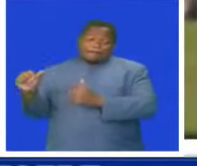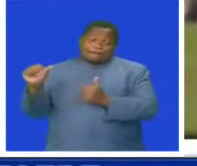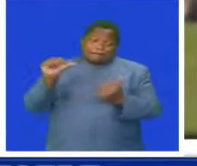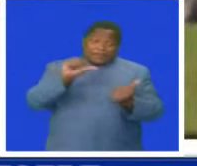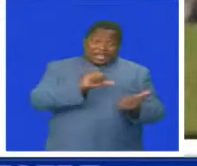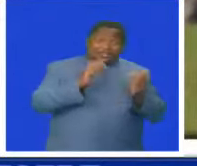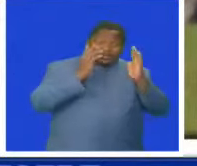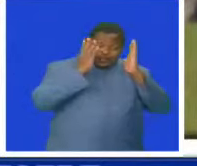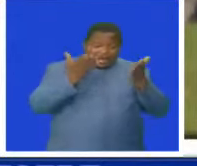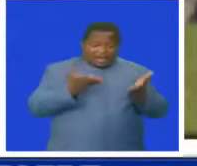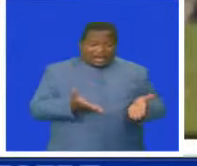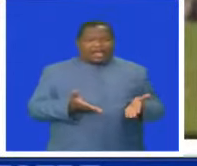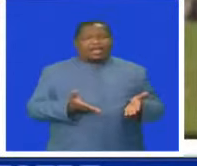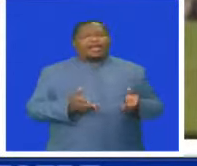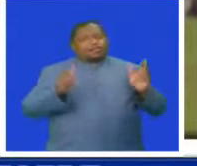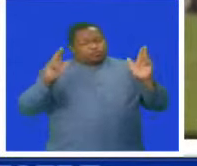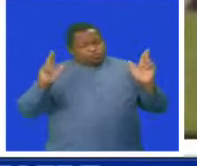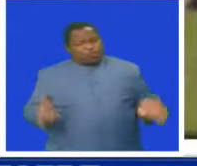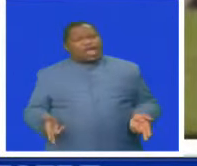maybe